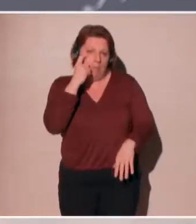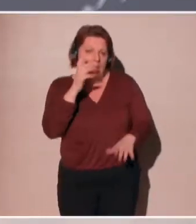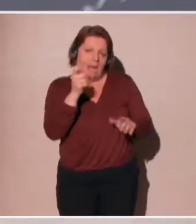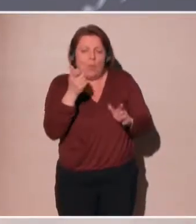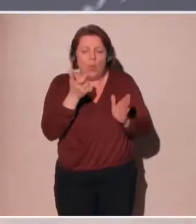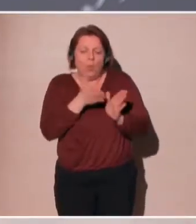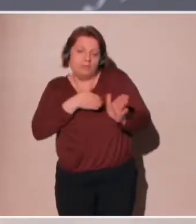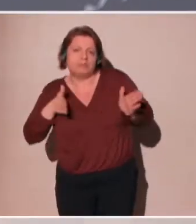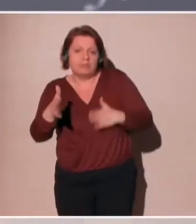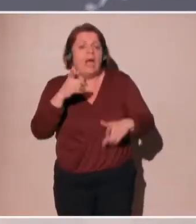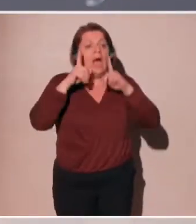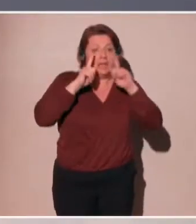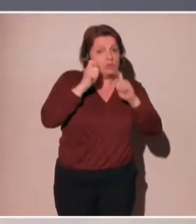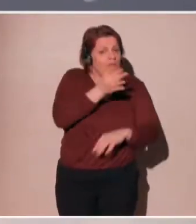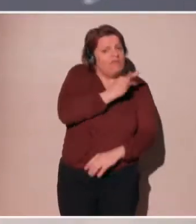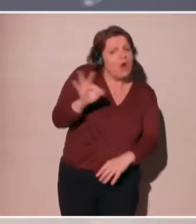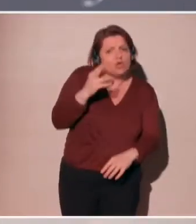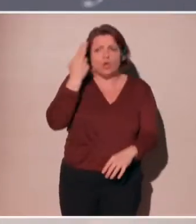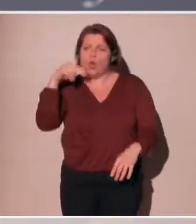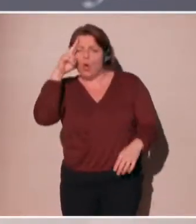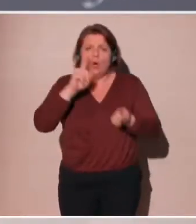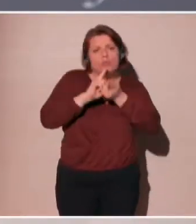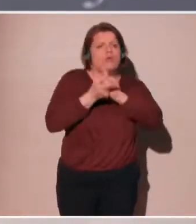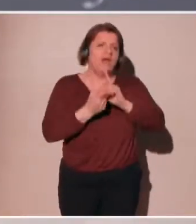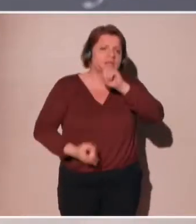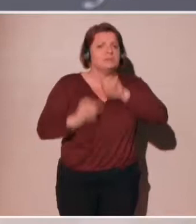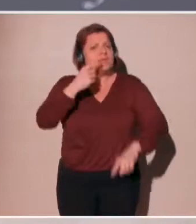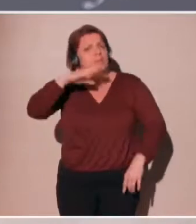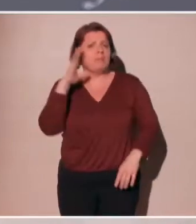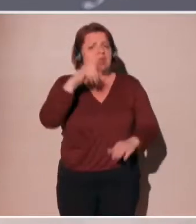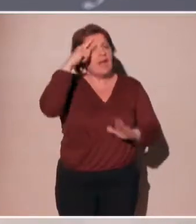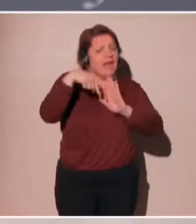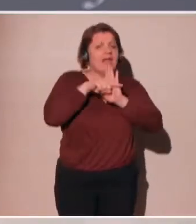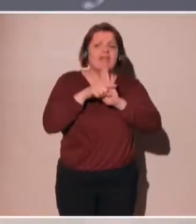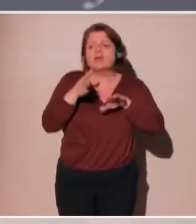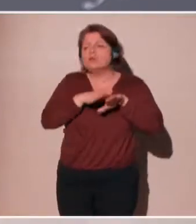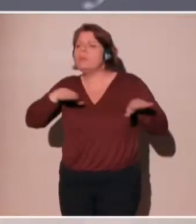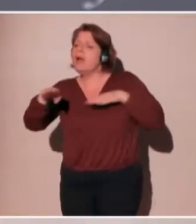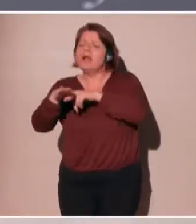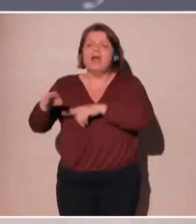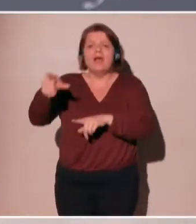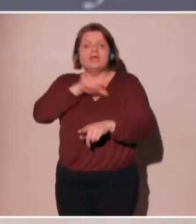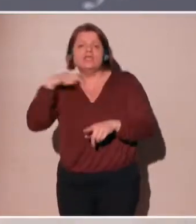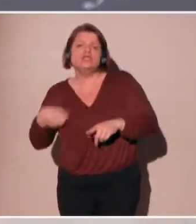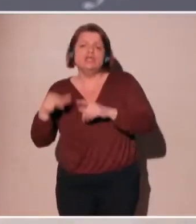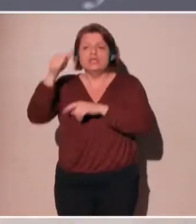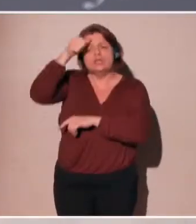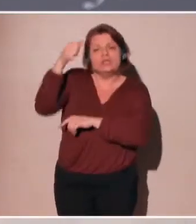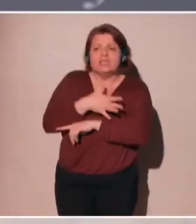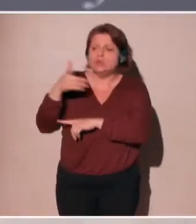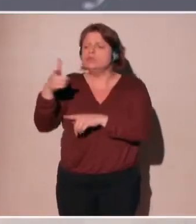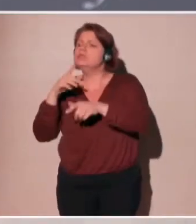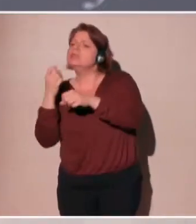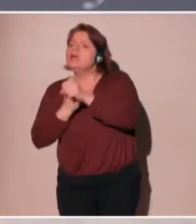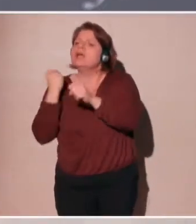que la France et l'Europe ne deviennent pas les spécialistes de l'éthique pendant que les États-Unis et la Chine font du business et créent des